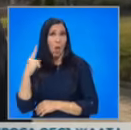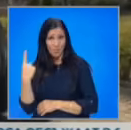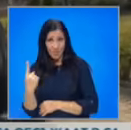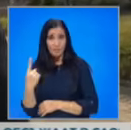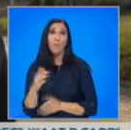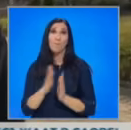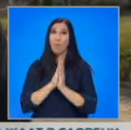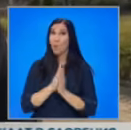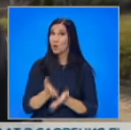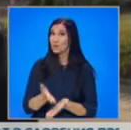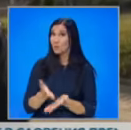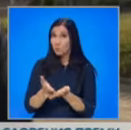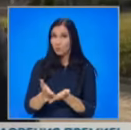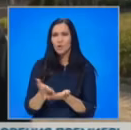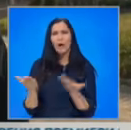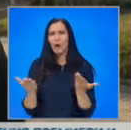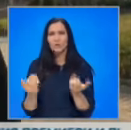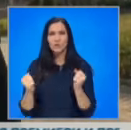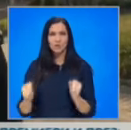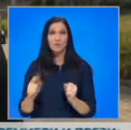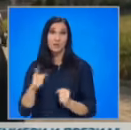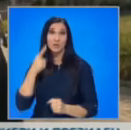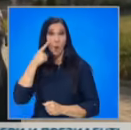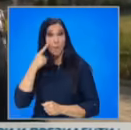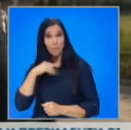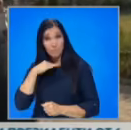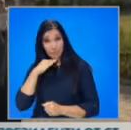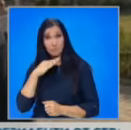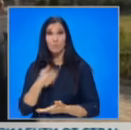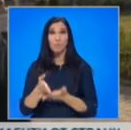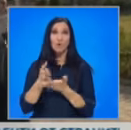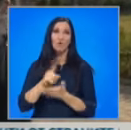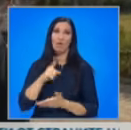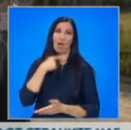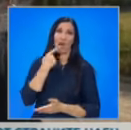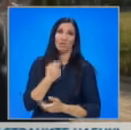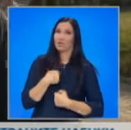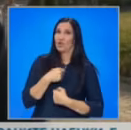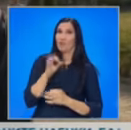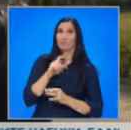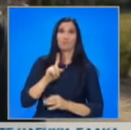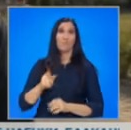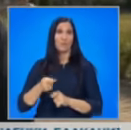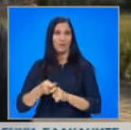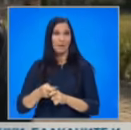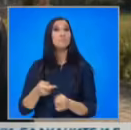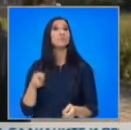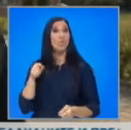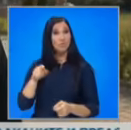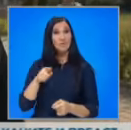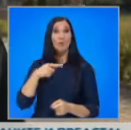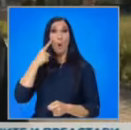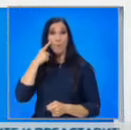някаква помощ, какво се очаква? Трябва да се опиташ да му помогнеш, а не да кажеш, съжалявам, нищо не мога да направи. Затова се опитваме да